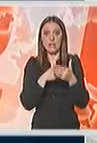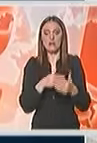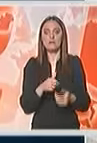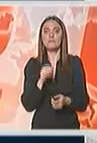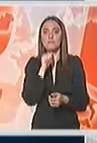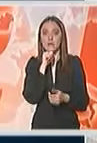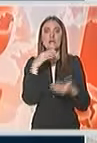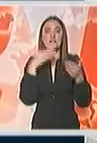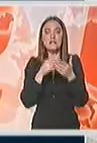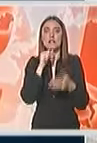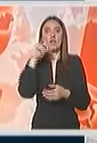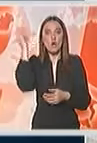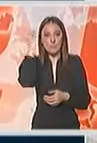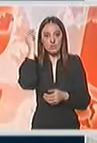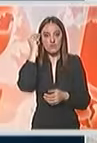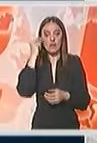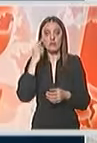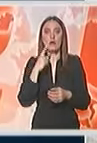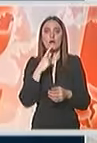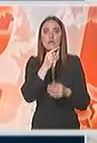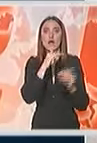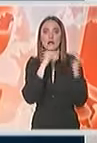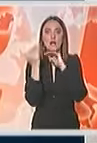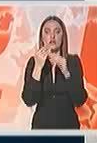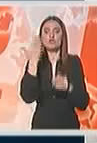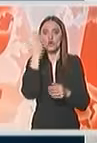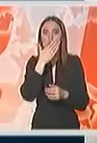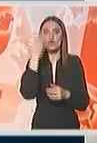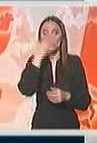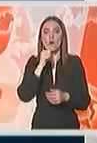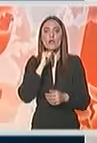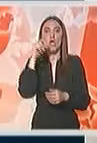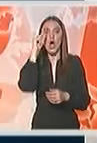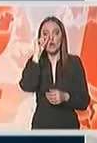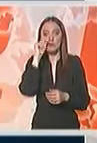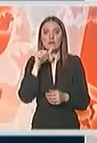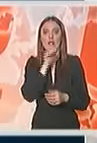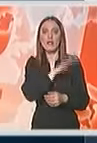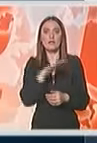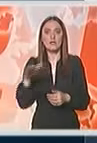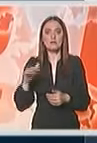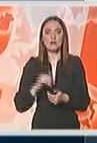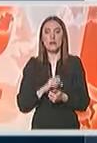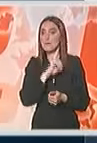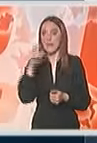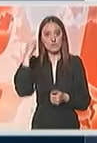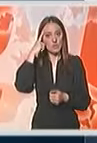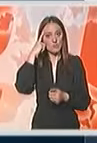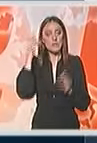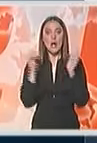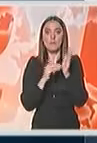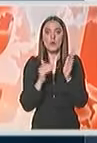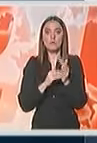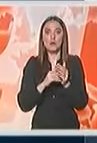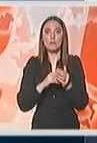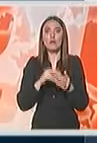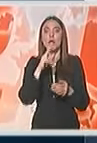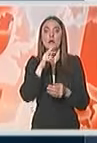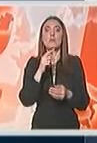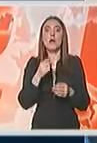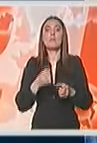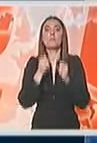I cilj obrazovanja, saradnički odnosi škole i roditelja i dece. Bez obzira na potrebu za programom